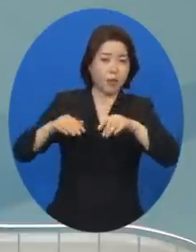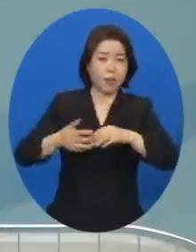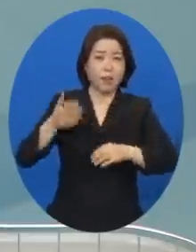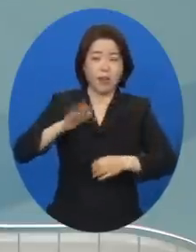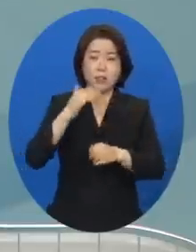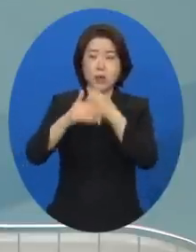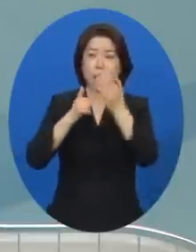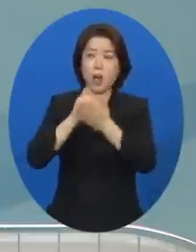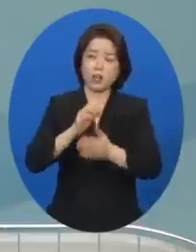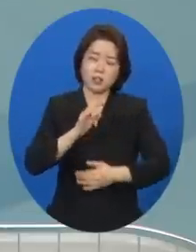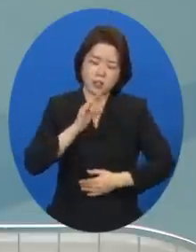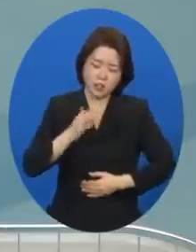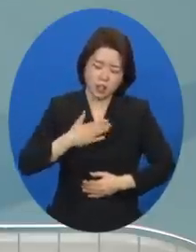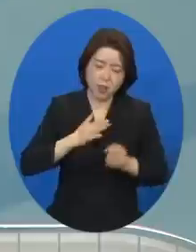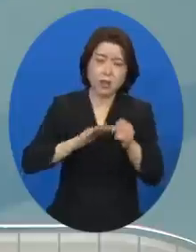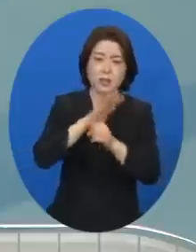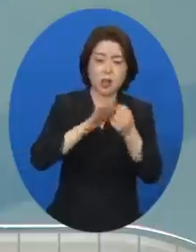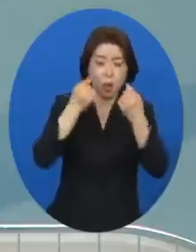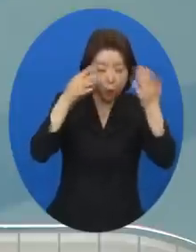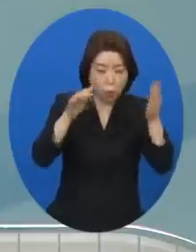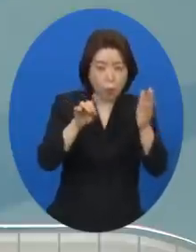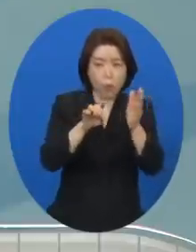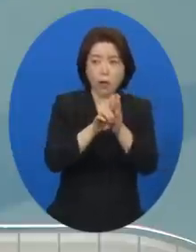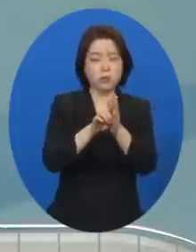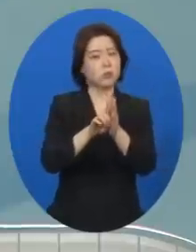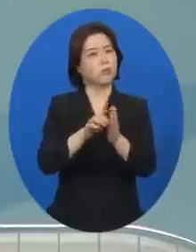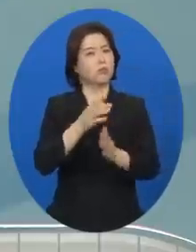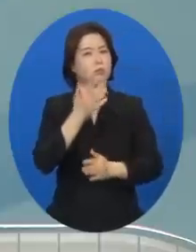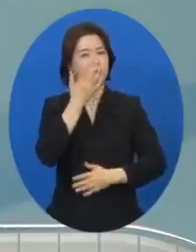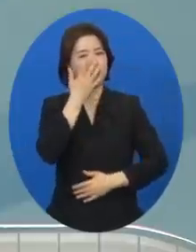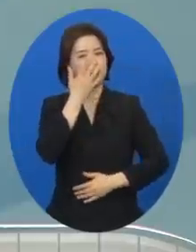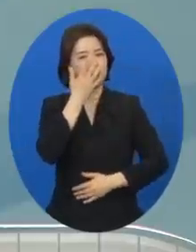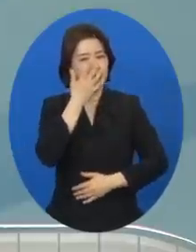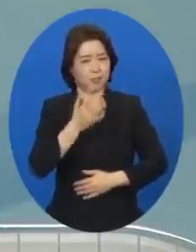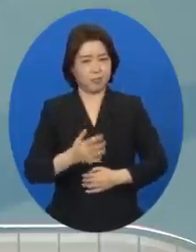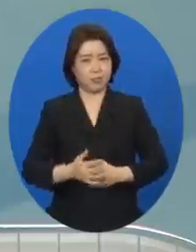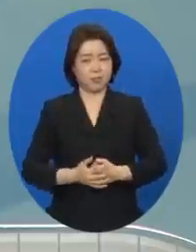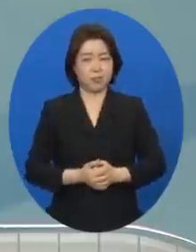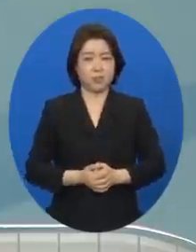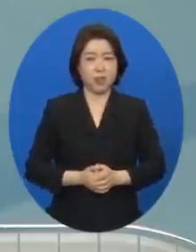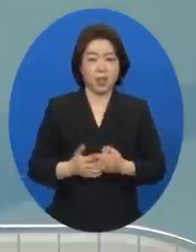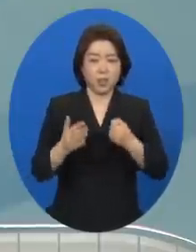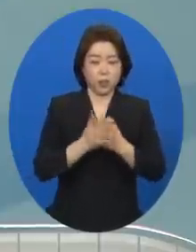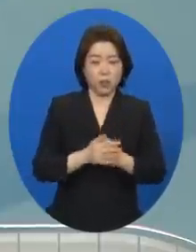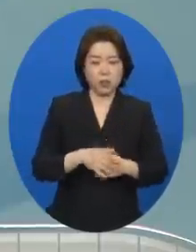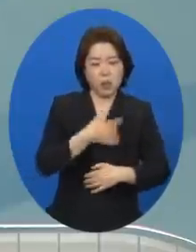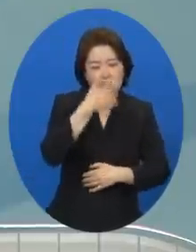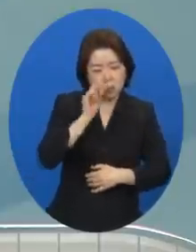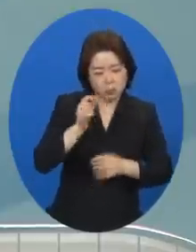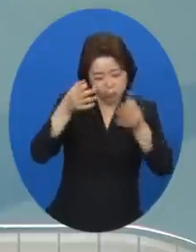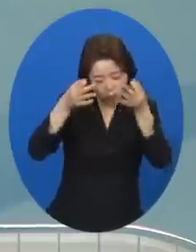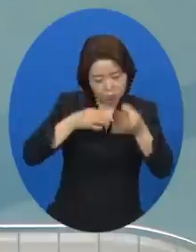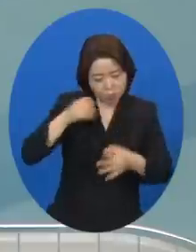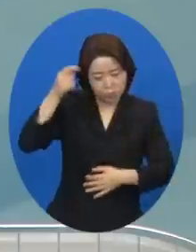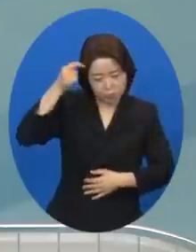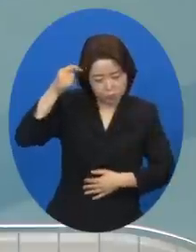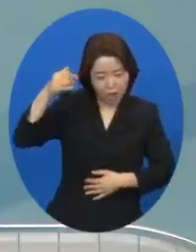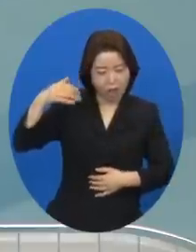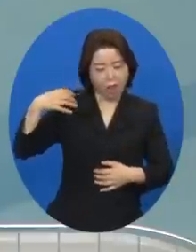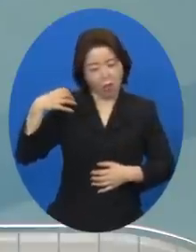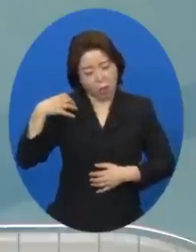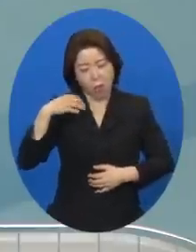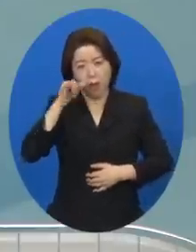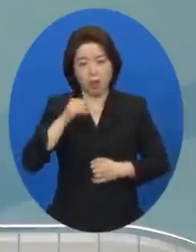정말 저를 사랑하신다는 확신이 없었어요 그러니까 계속 열등감이 시달려 살았어 나는 왜